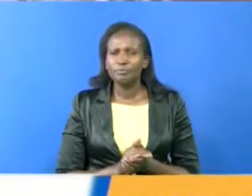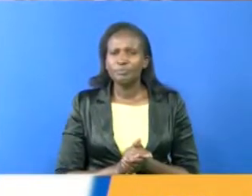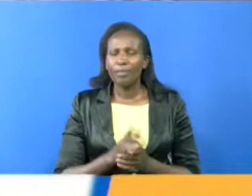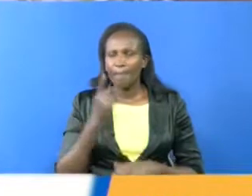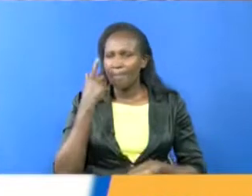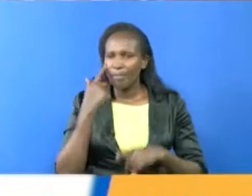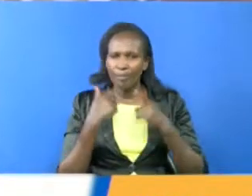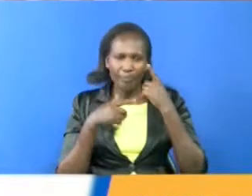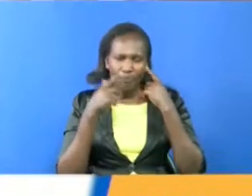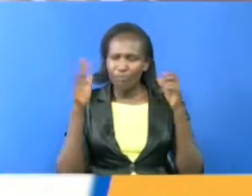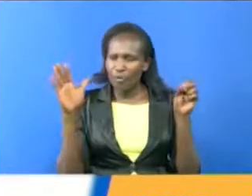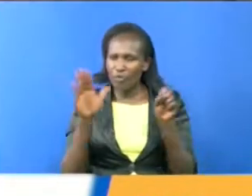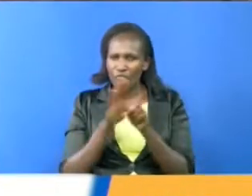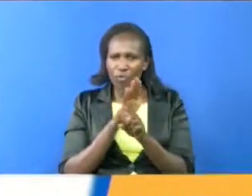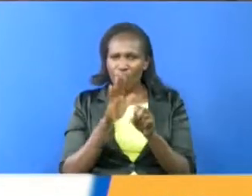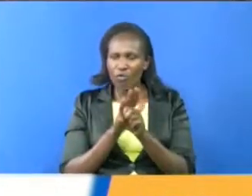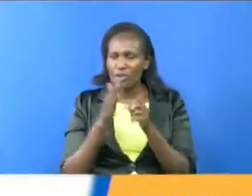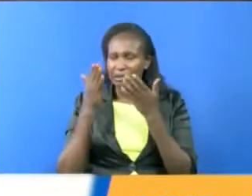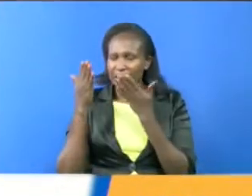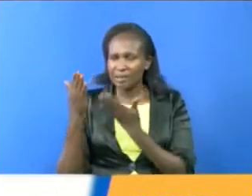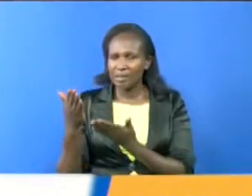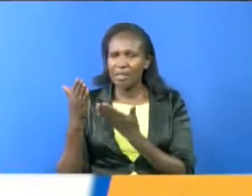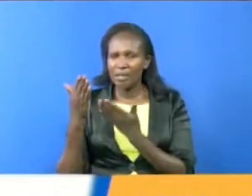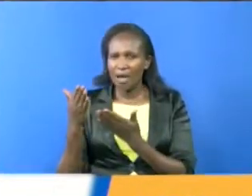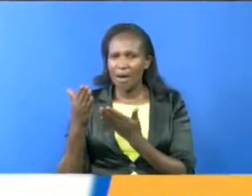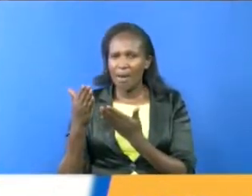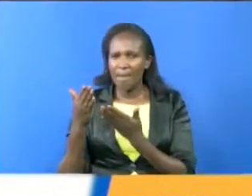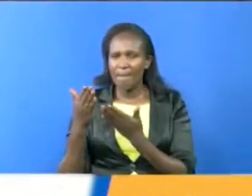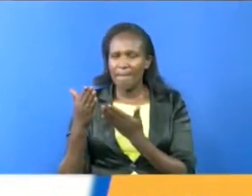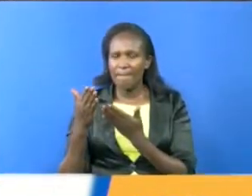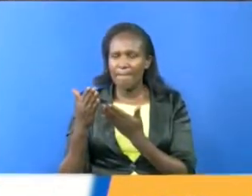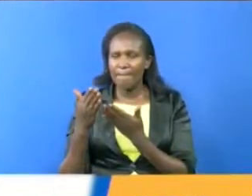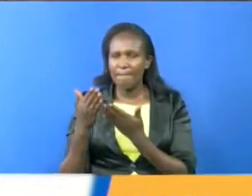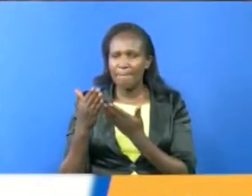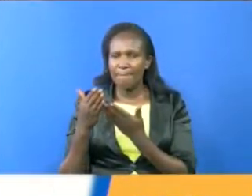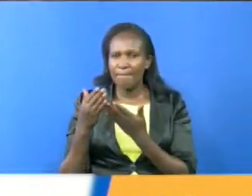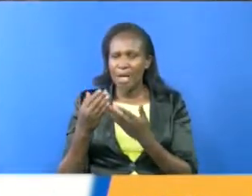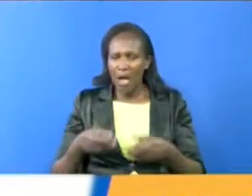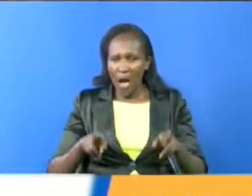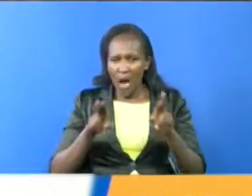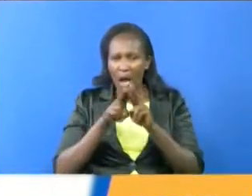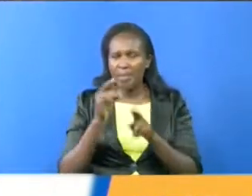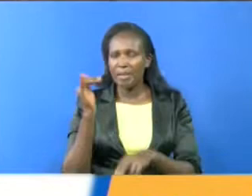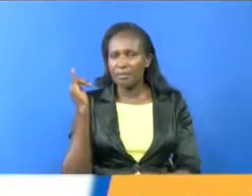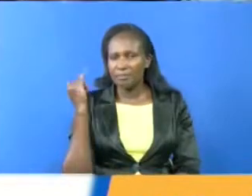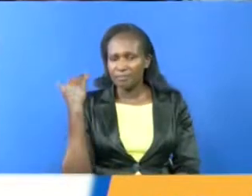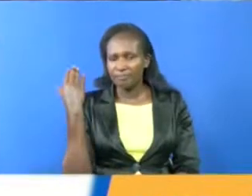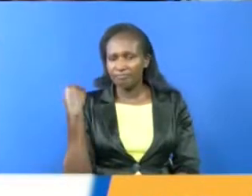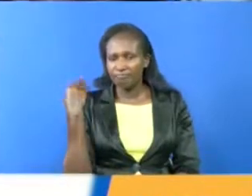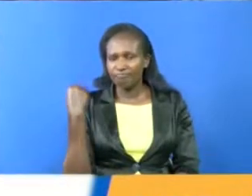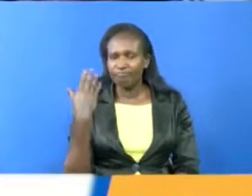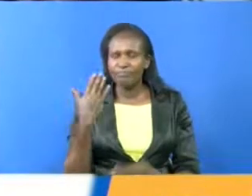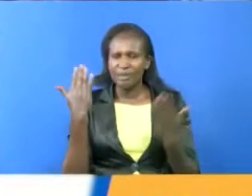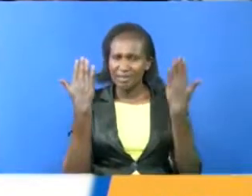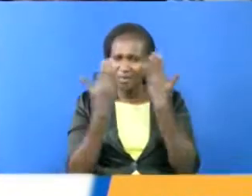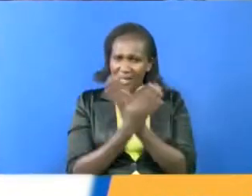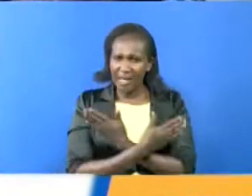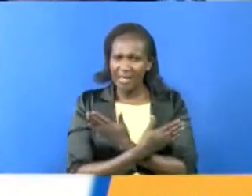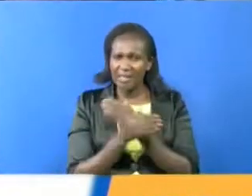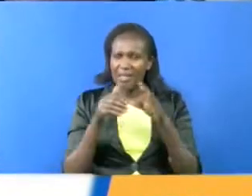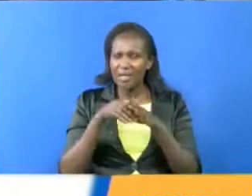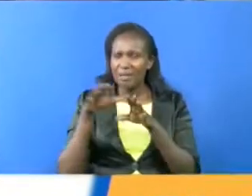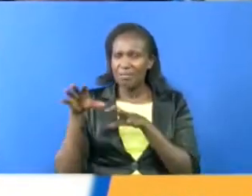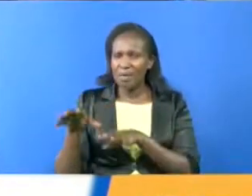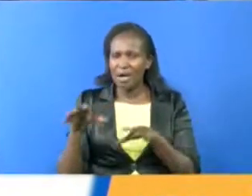Biwi la simanzi limegubika eneo bunge la Kathiani. Tukio la hivi majuzi ni uvamizi wa usiku katika soko